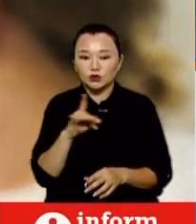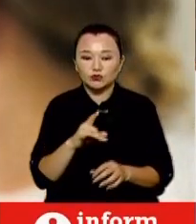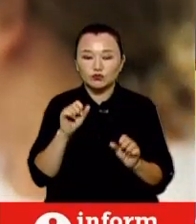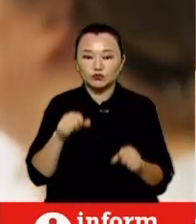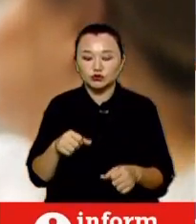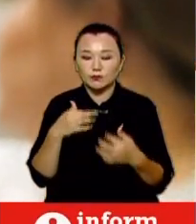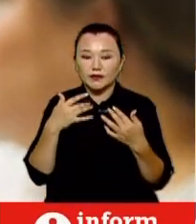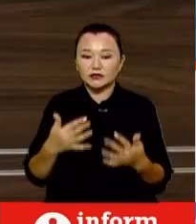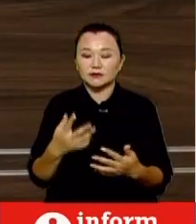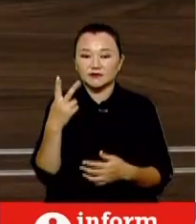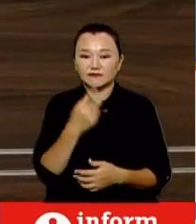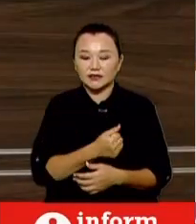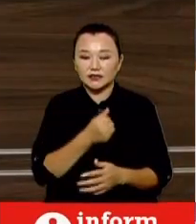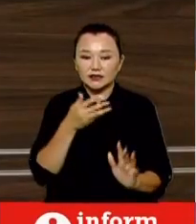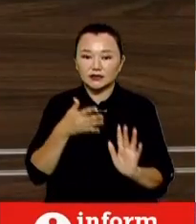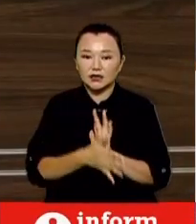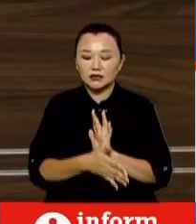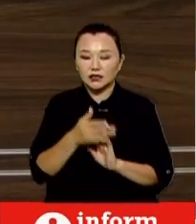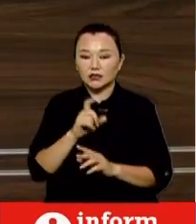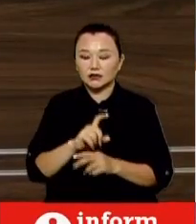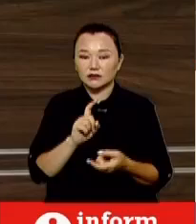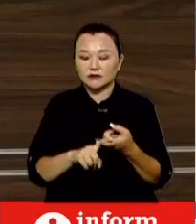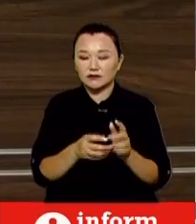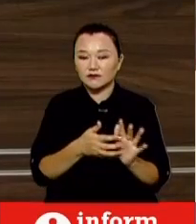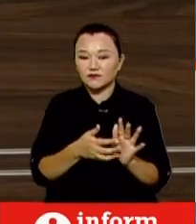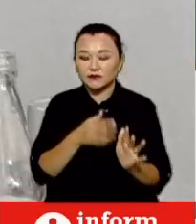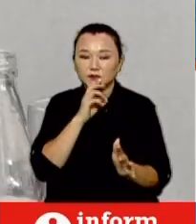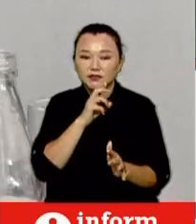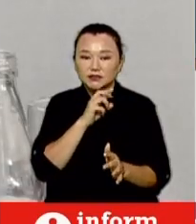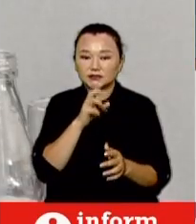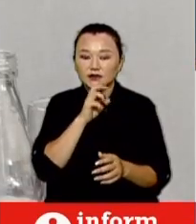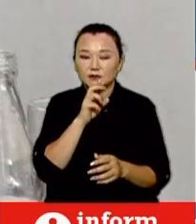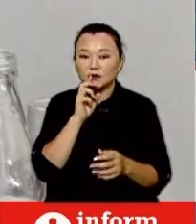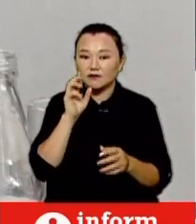может потребоваться 2 недели. В этой связи нехватка бензина на заправках